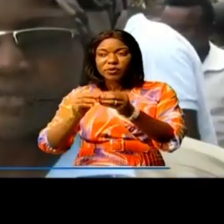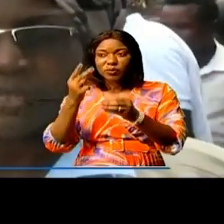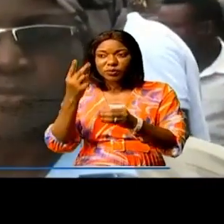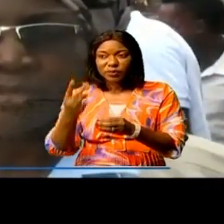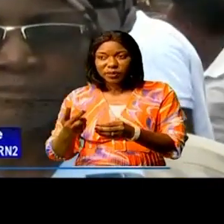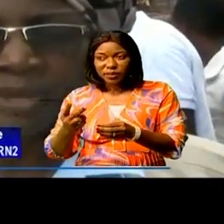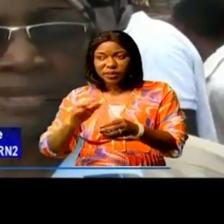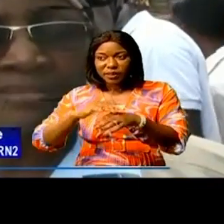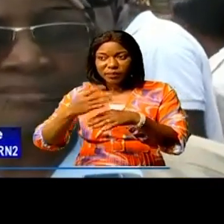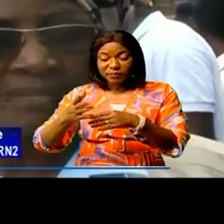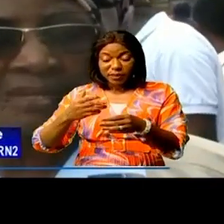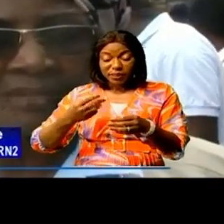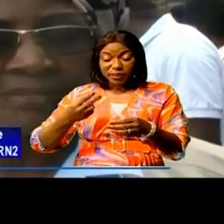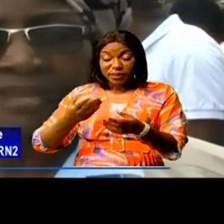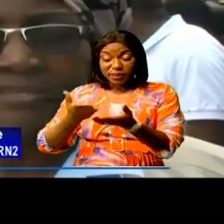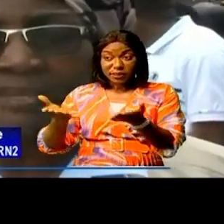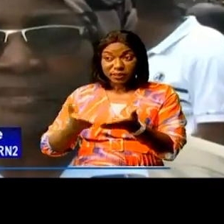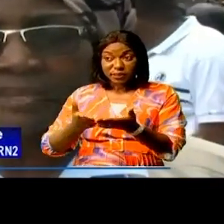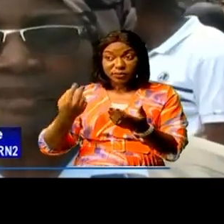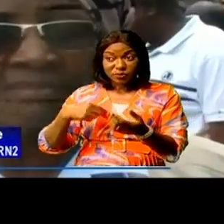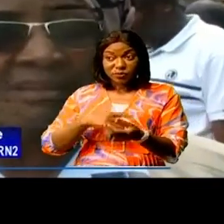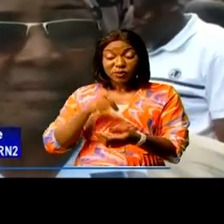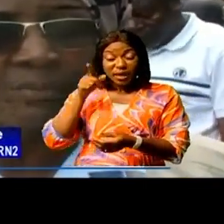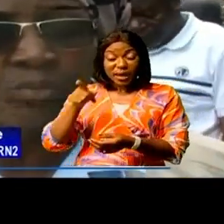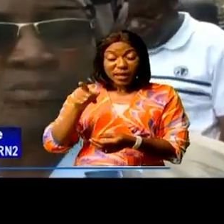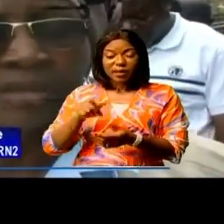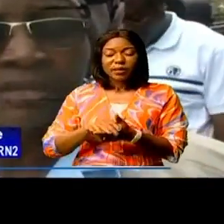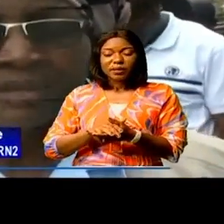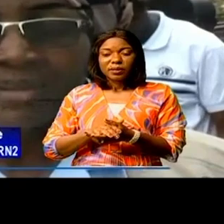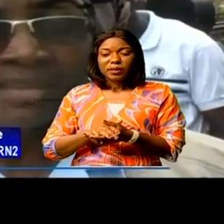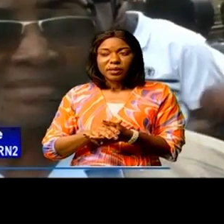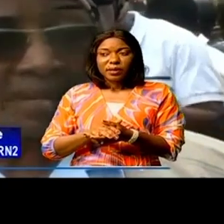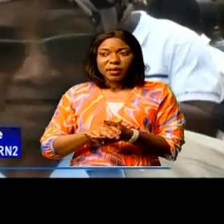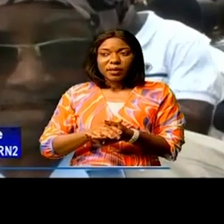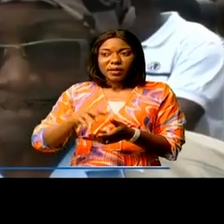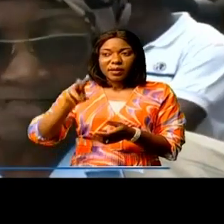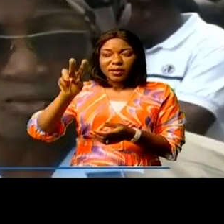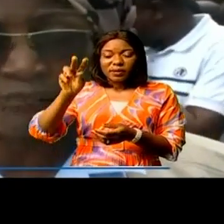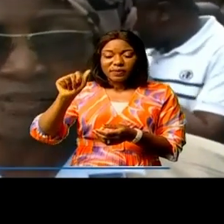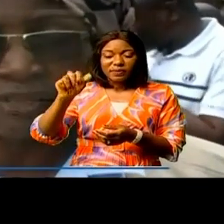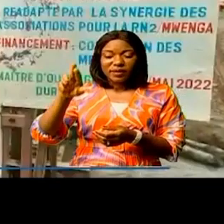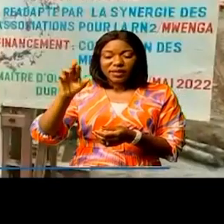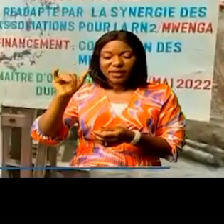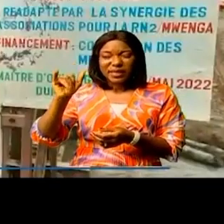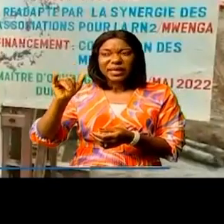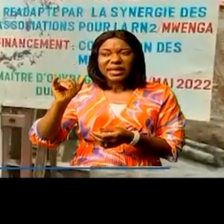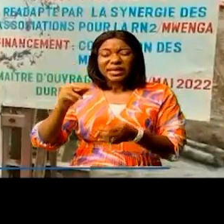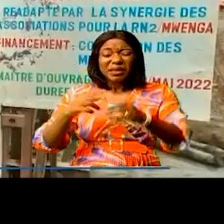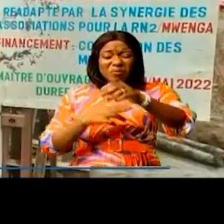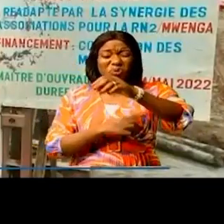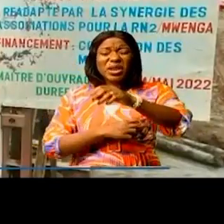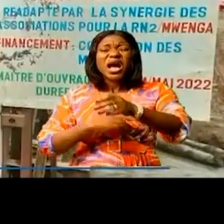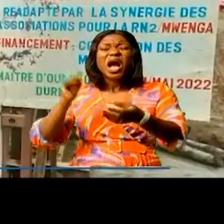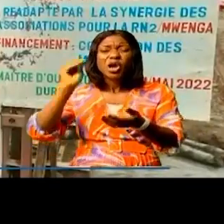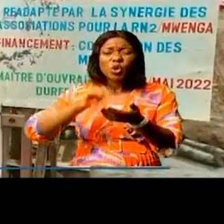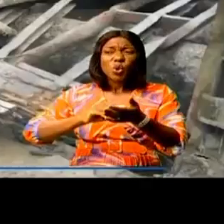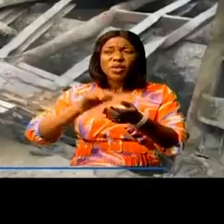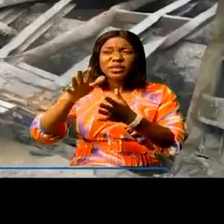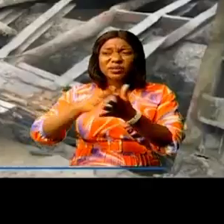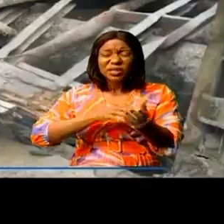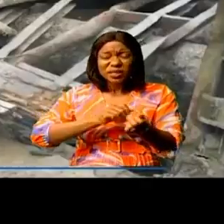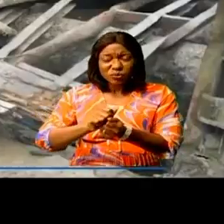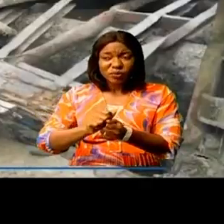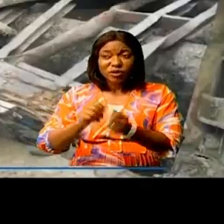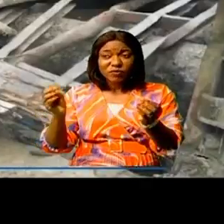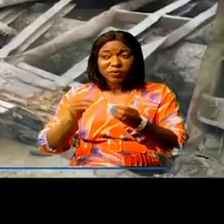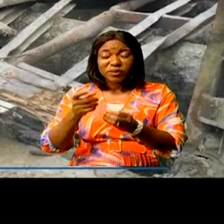ici, nous devons aller à Zalia. Zalia, c'est à l'entrée de Katuga. Là, ça, c'est catastrophique. La synergie remercie le gouverneur